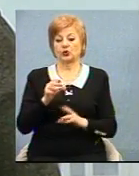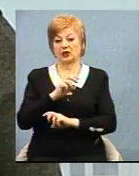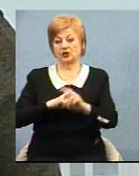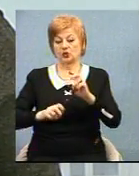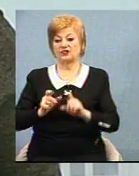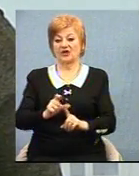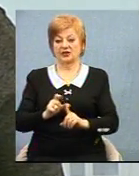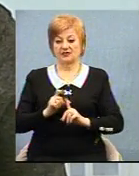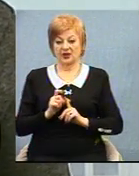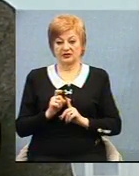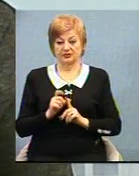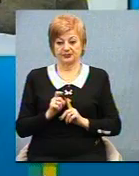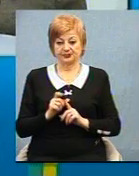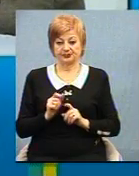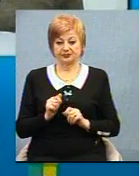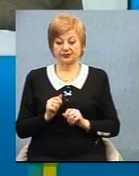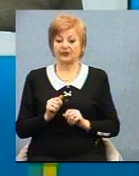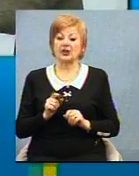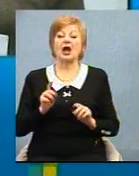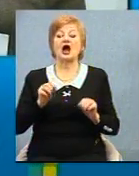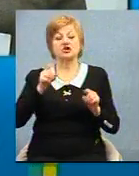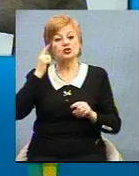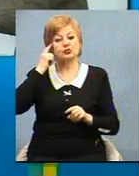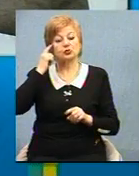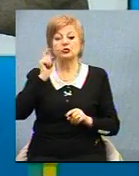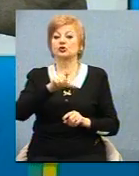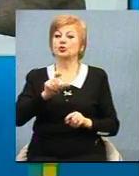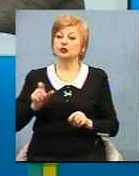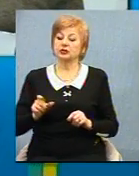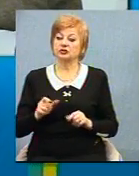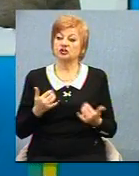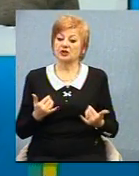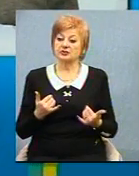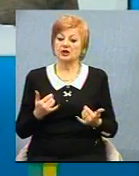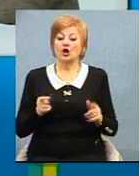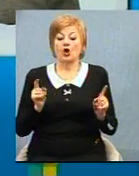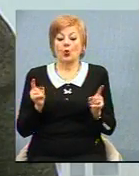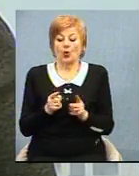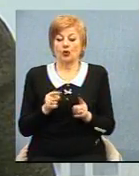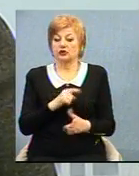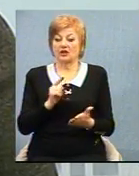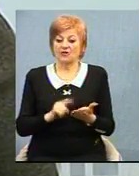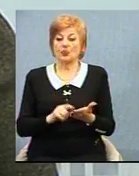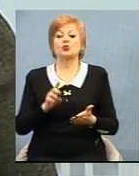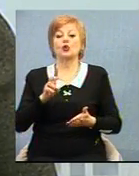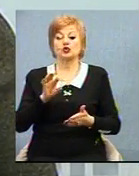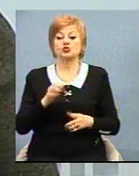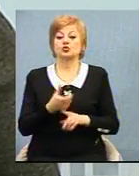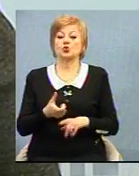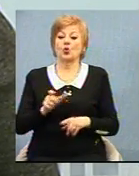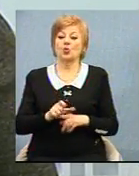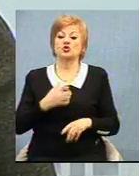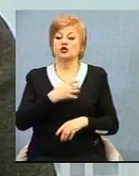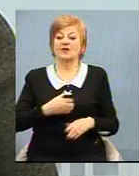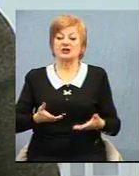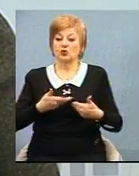на них відповіді. Юлія. А над чим міркують сьогодні глядачі? У нас дуже коротке питання, але воно дуже важливе